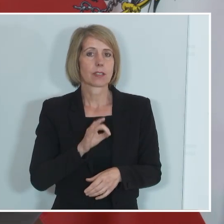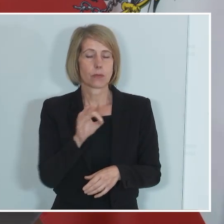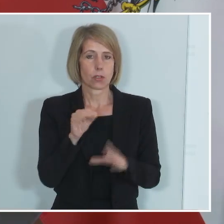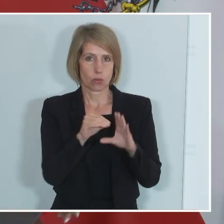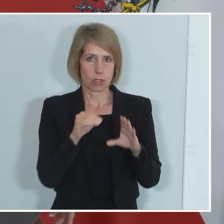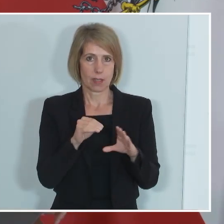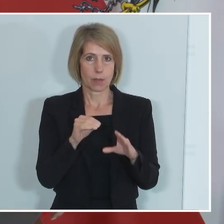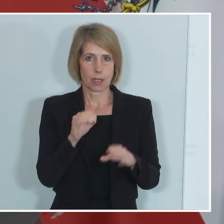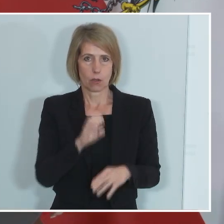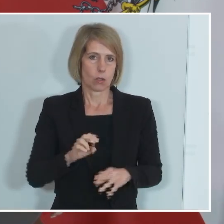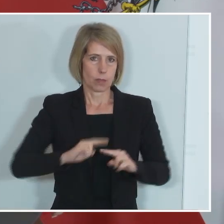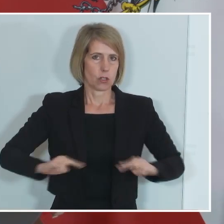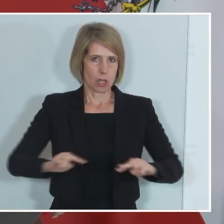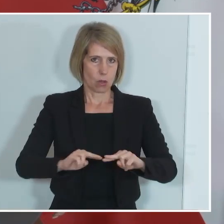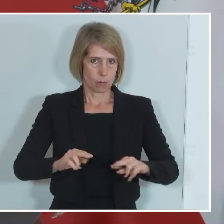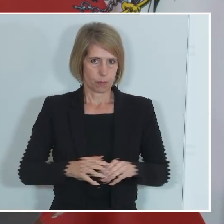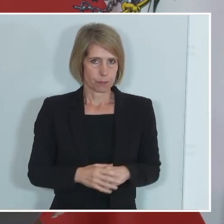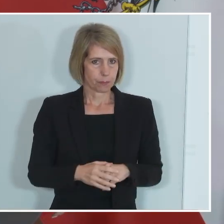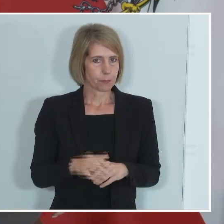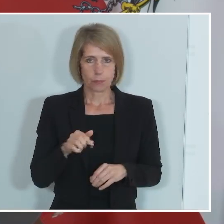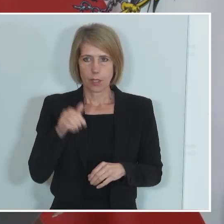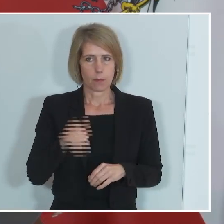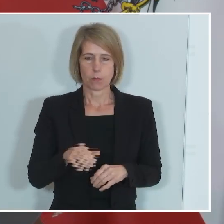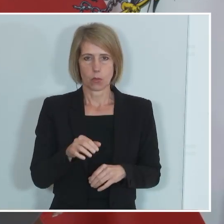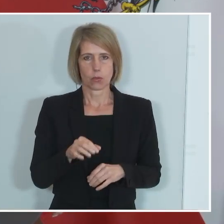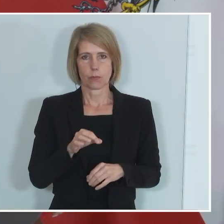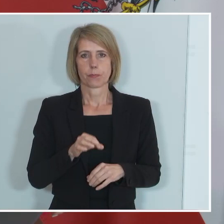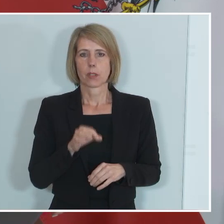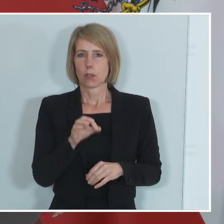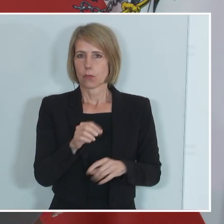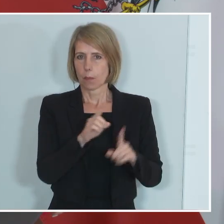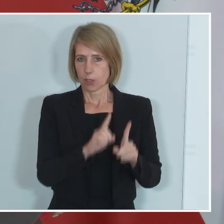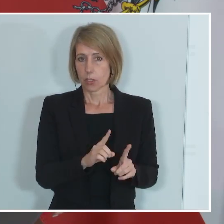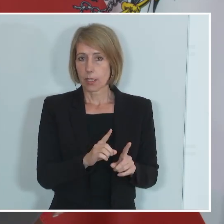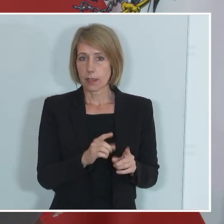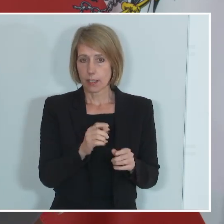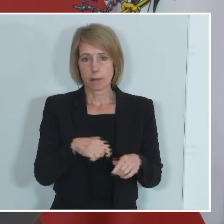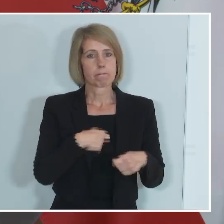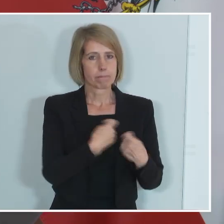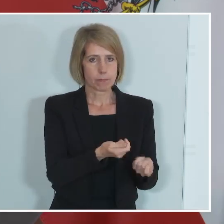Unternehmen im europäischen Raum. Das muss sowohl für die bestehenden gelten, als auch für die in